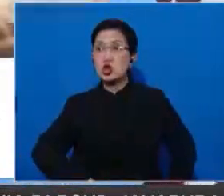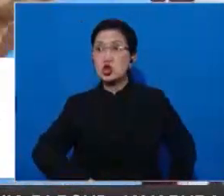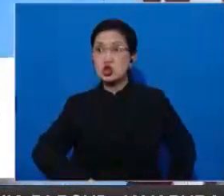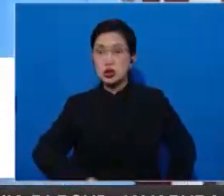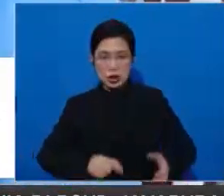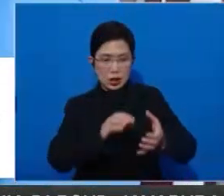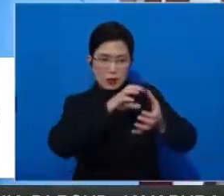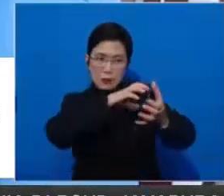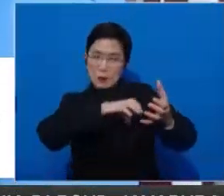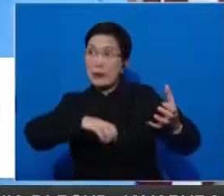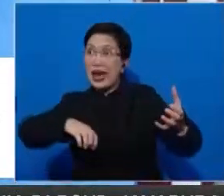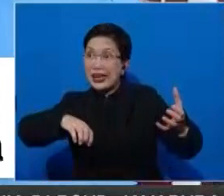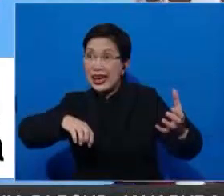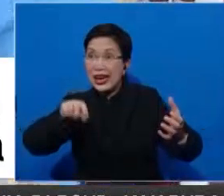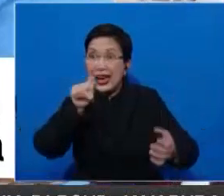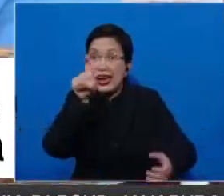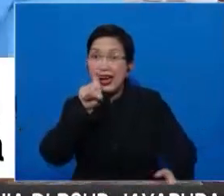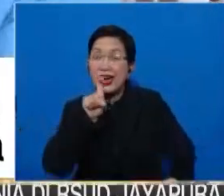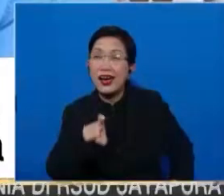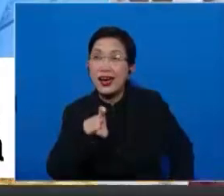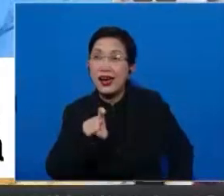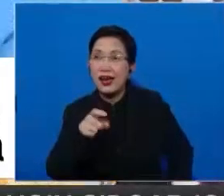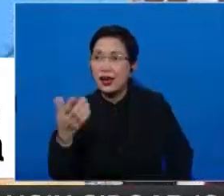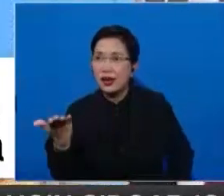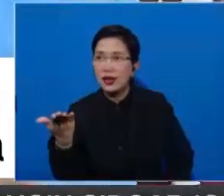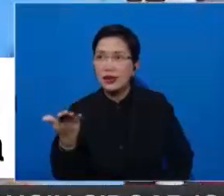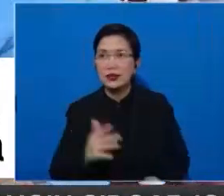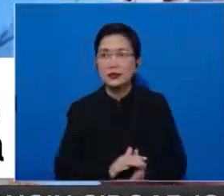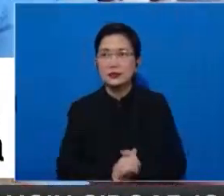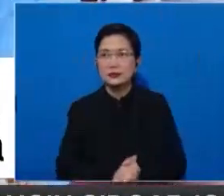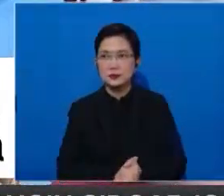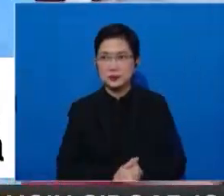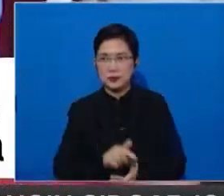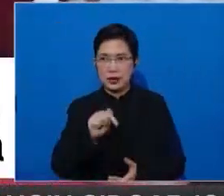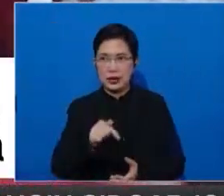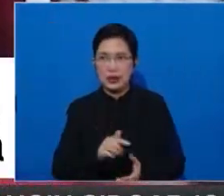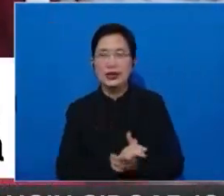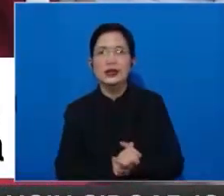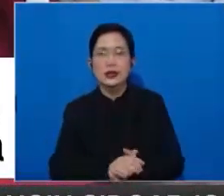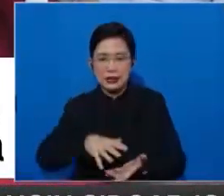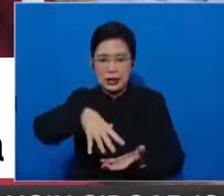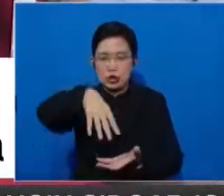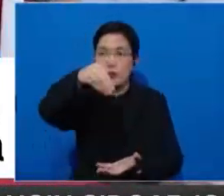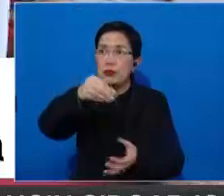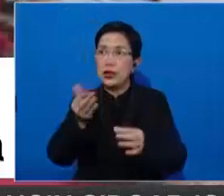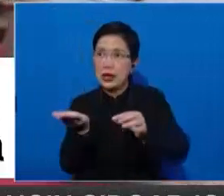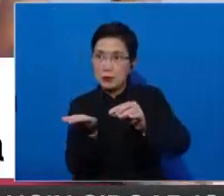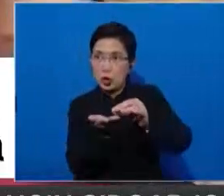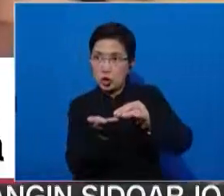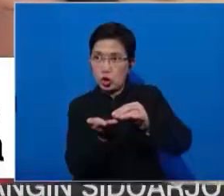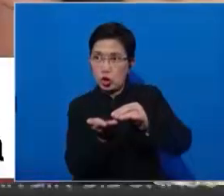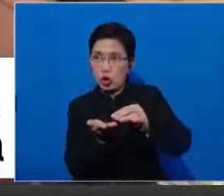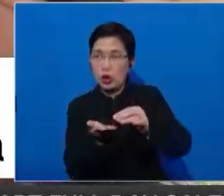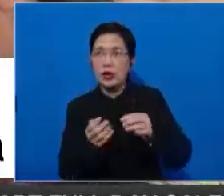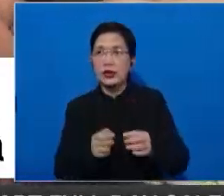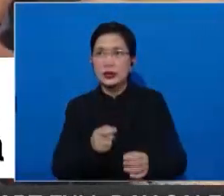Selamat datang pemirsa di segmen Sehari Menjadi. Nah, ini dalam berbagai acara, potong tumpeng dan segala macam, nih biasanya di tempat ini tuh ada satu